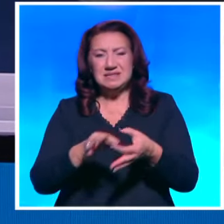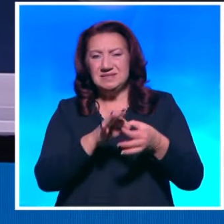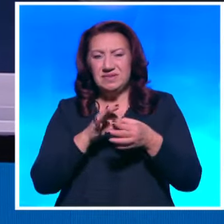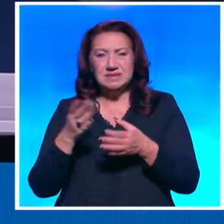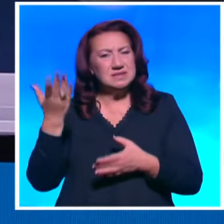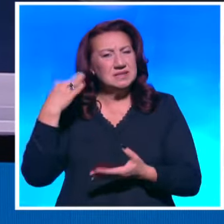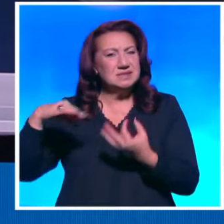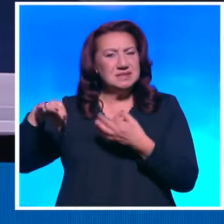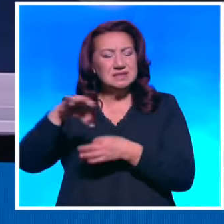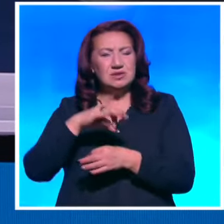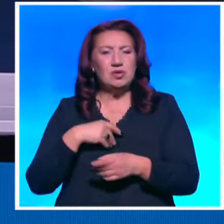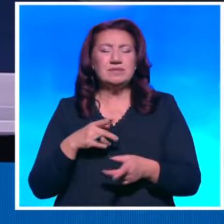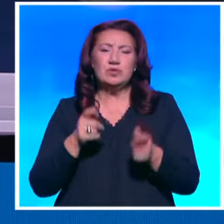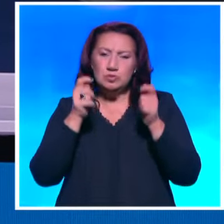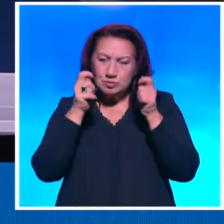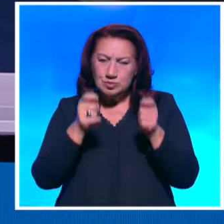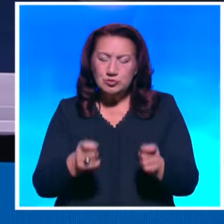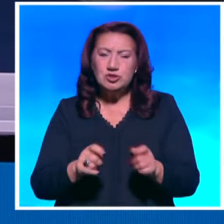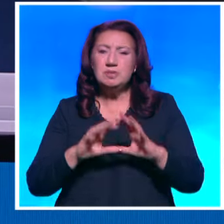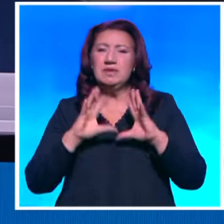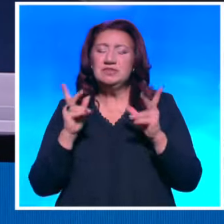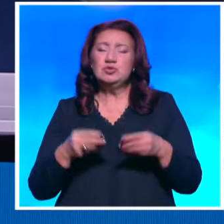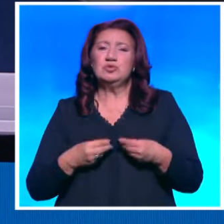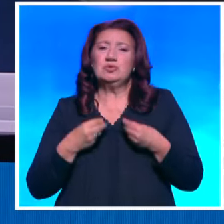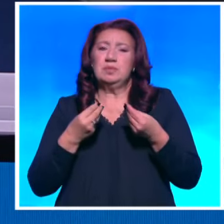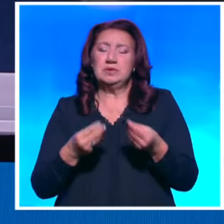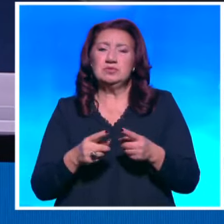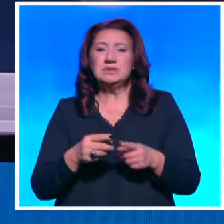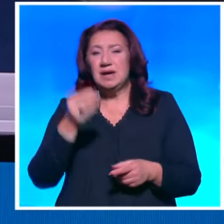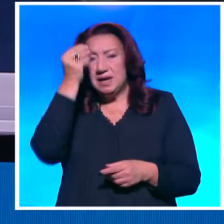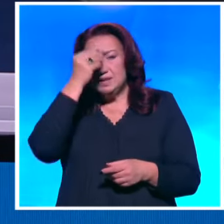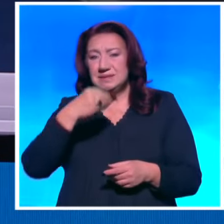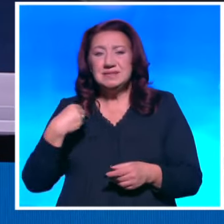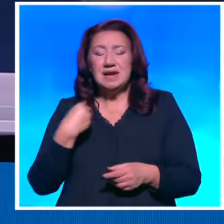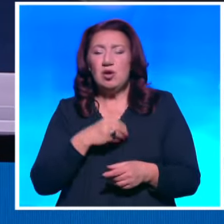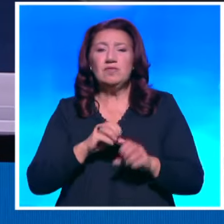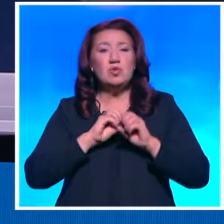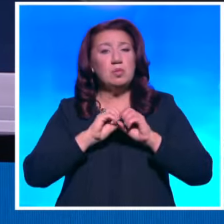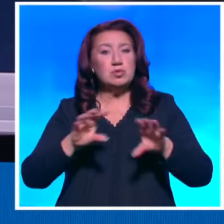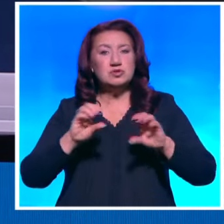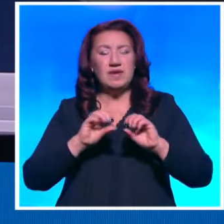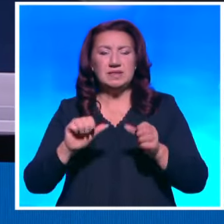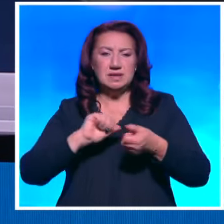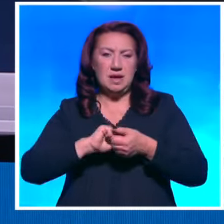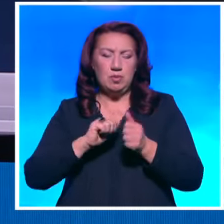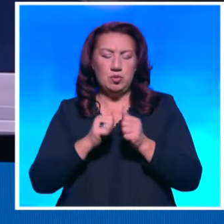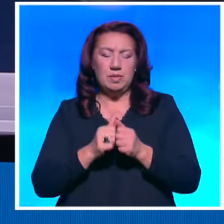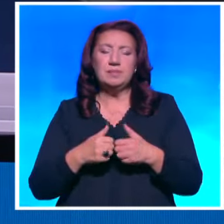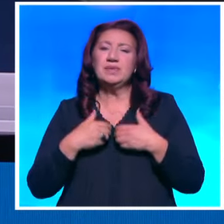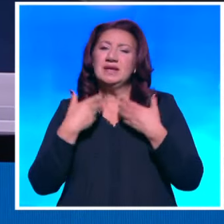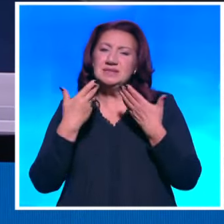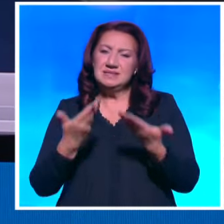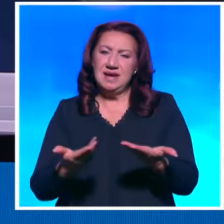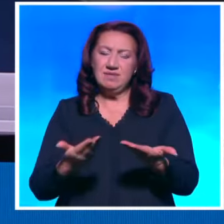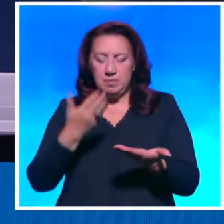в който почитаме всички, които имат принос и за църковно-просветната борба на българския народ. Изразяваме признателност и